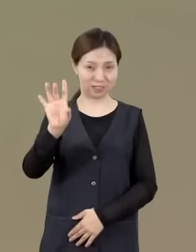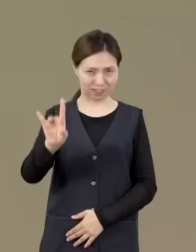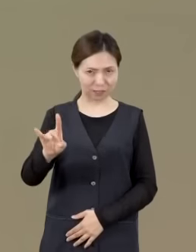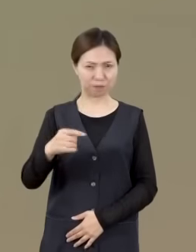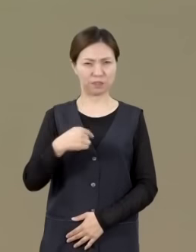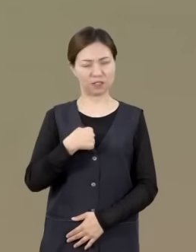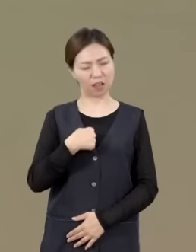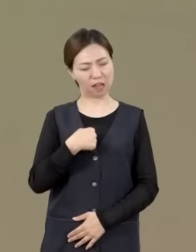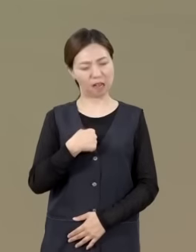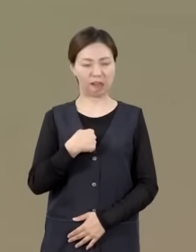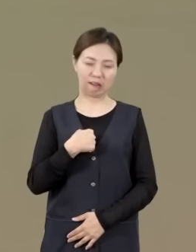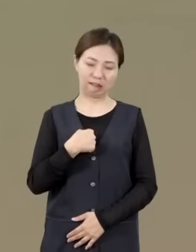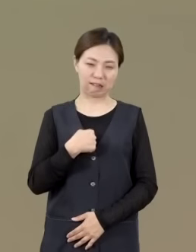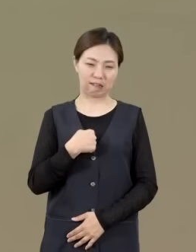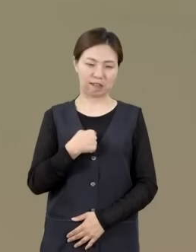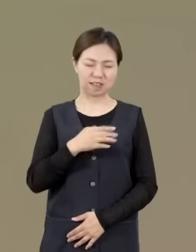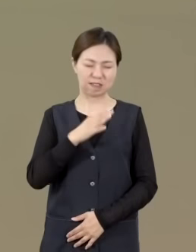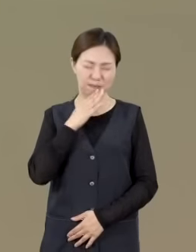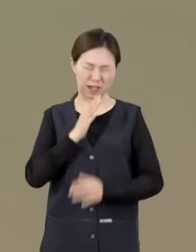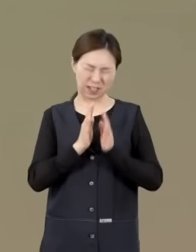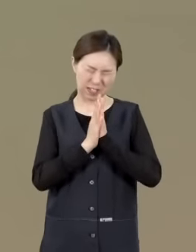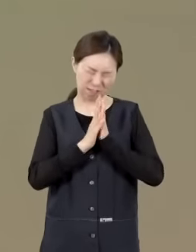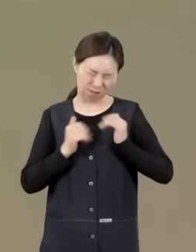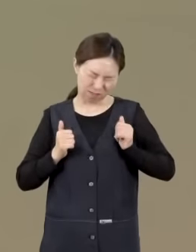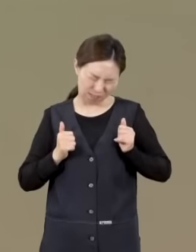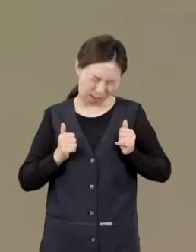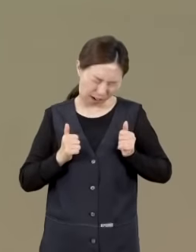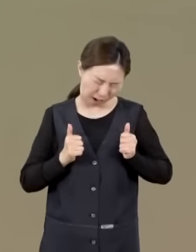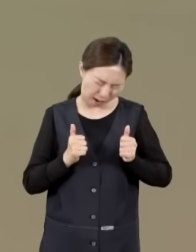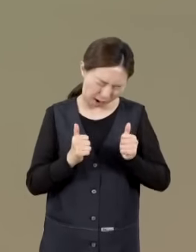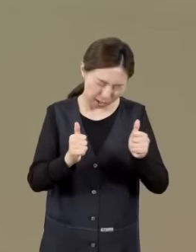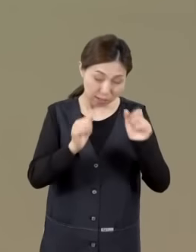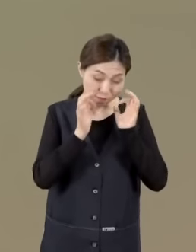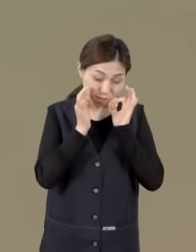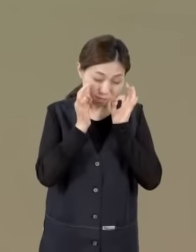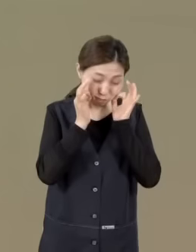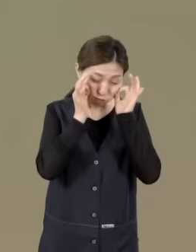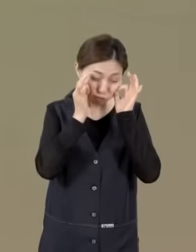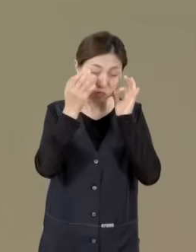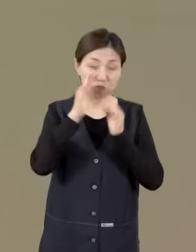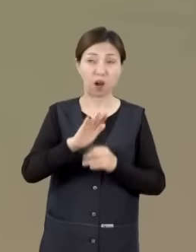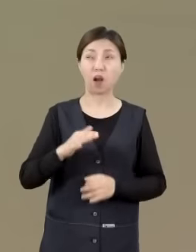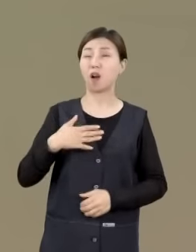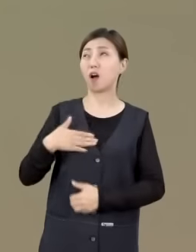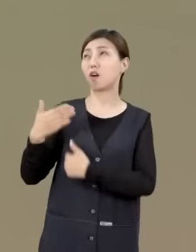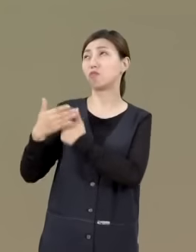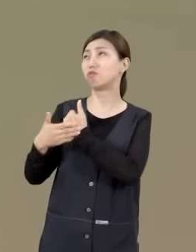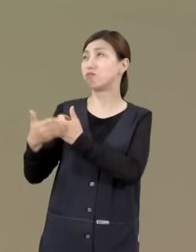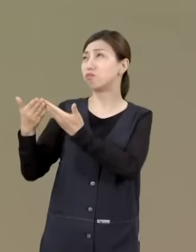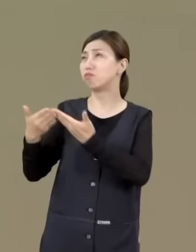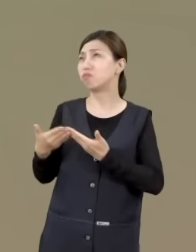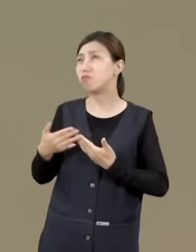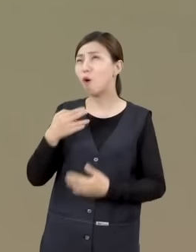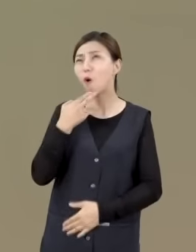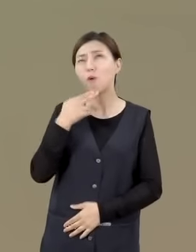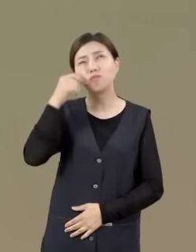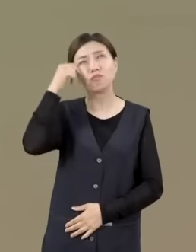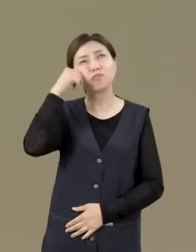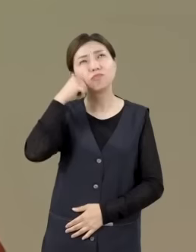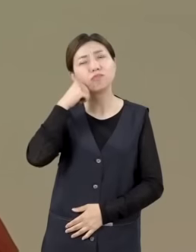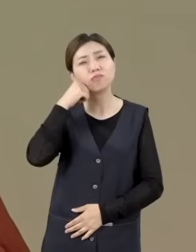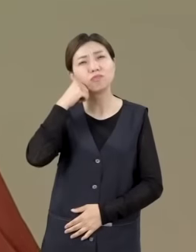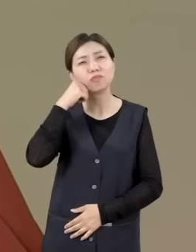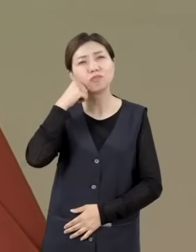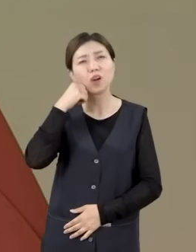그런데 가끔씩은 제가 기도를 정말 열심히 한다고 해도